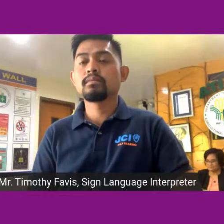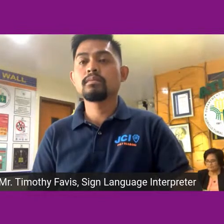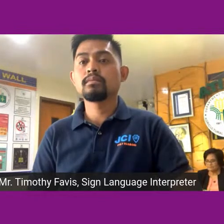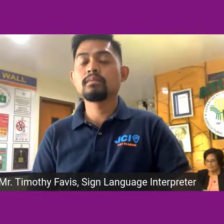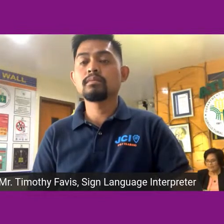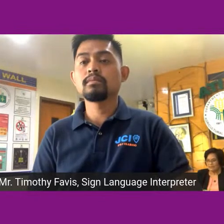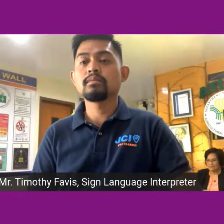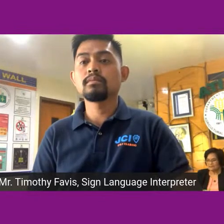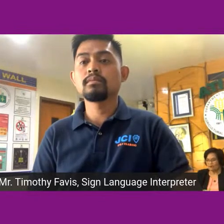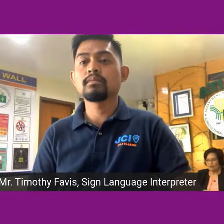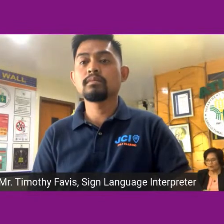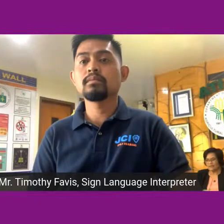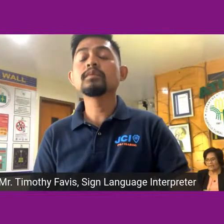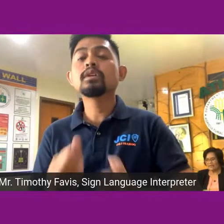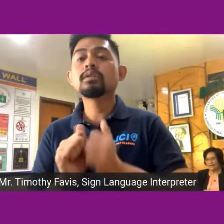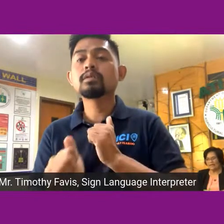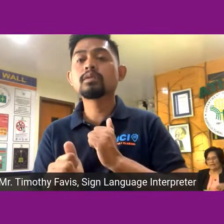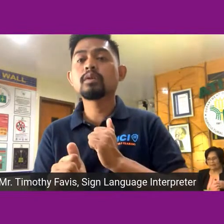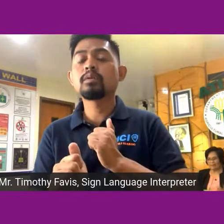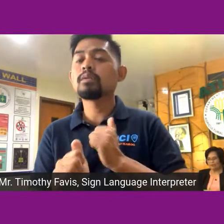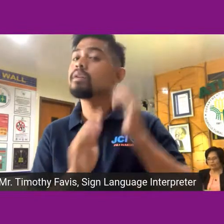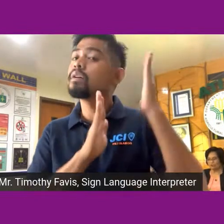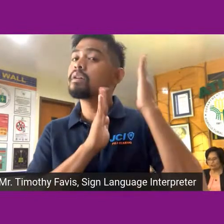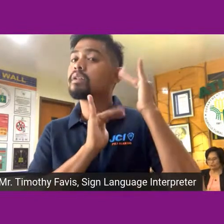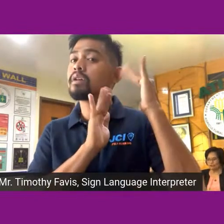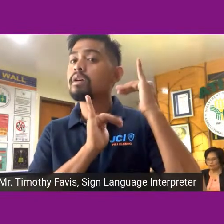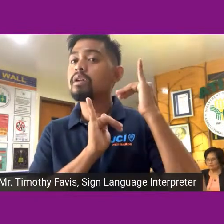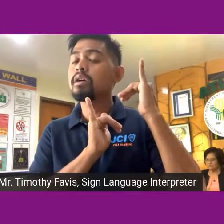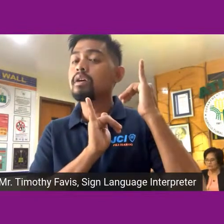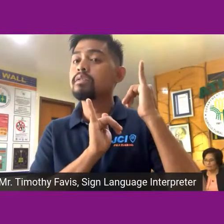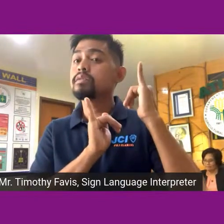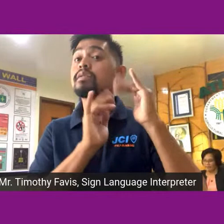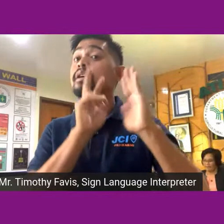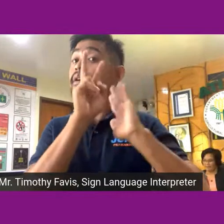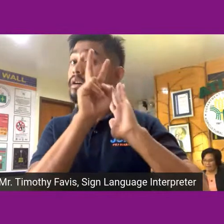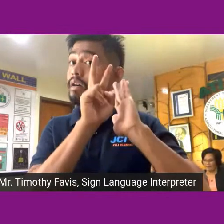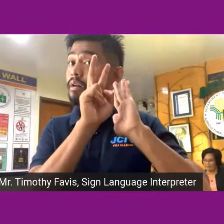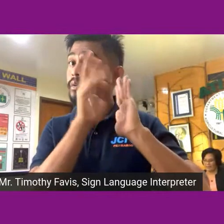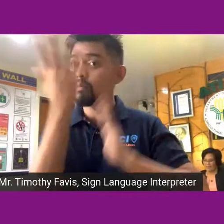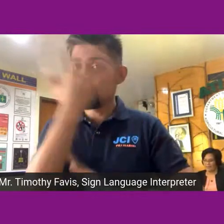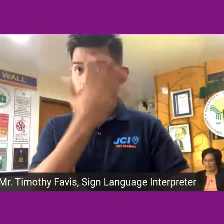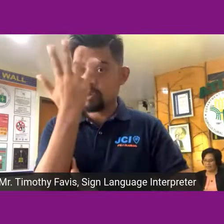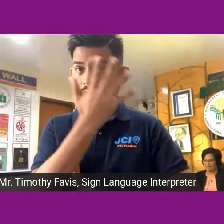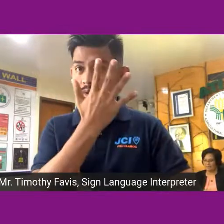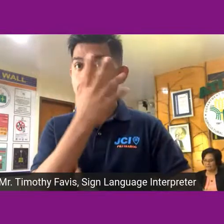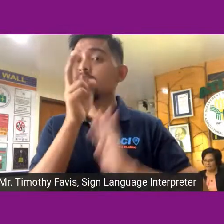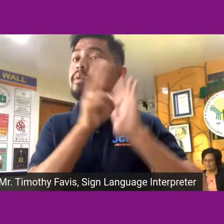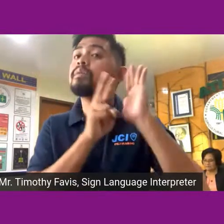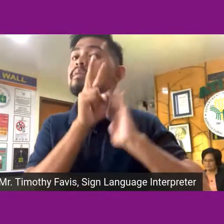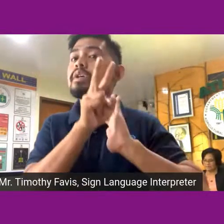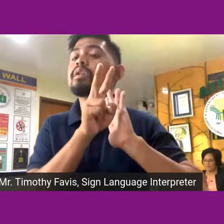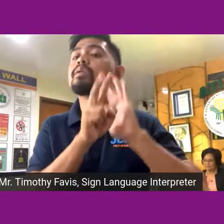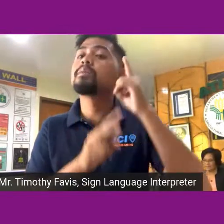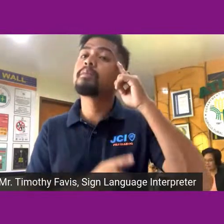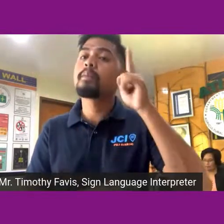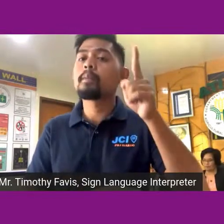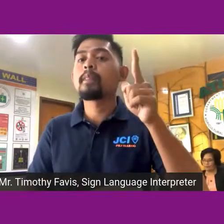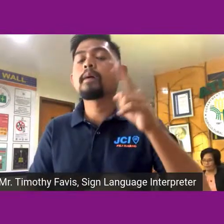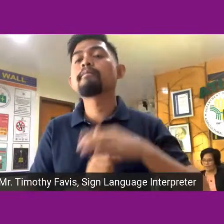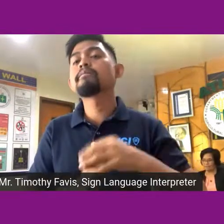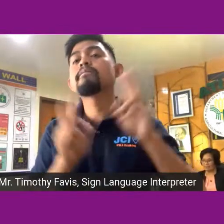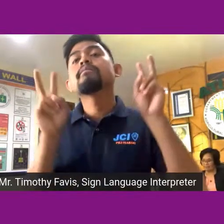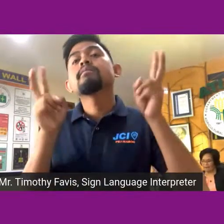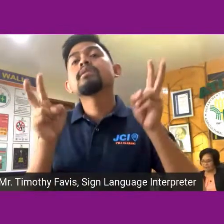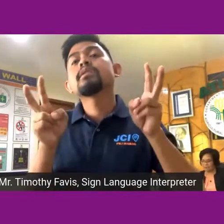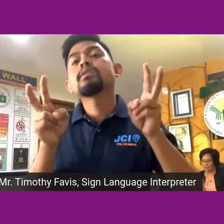akin. Okay, wait lang. Patlip po. So, sana na napanood nyo yun para na ang title